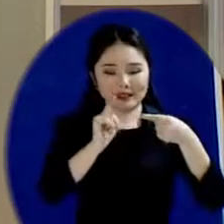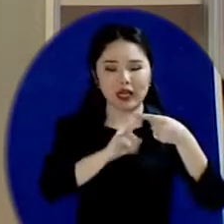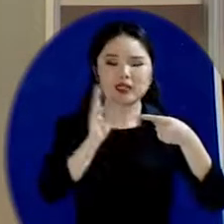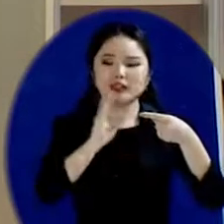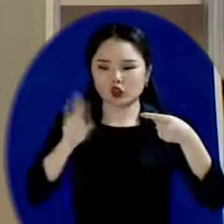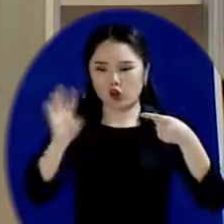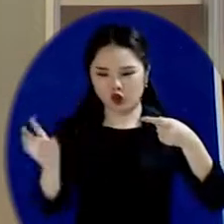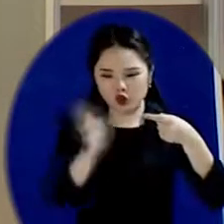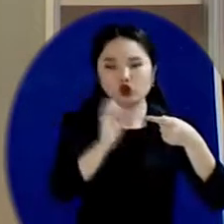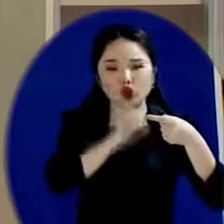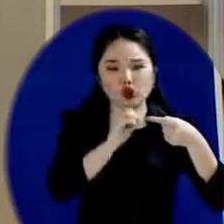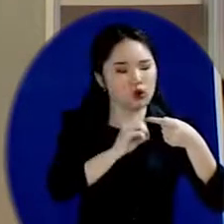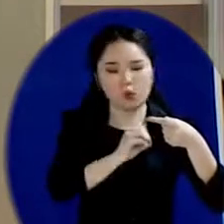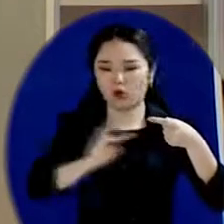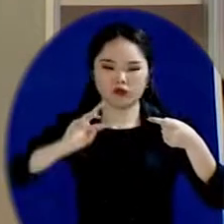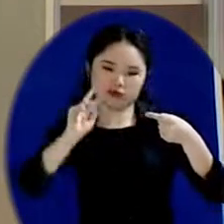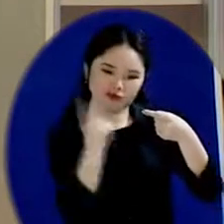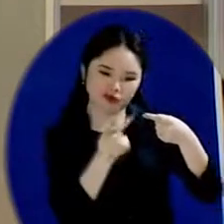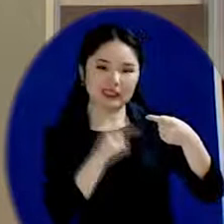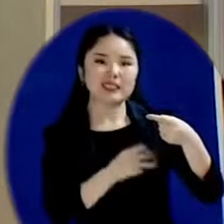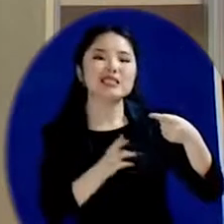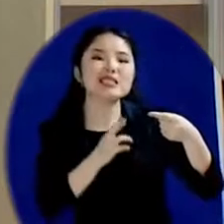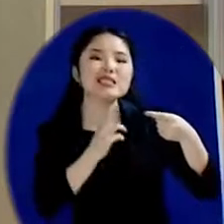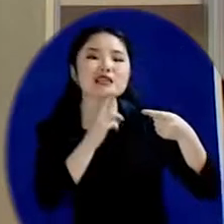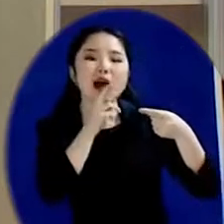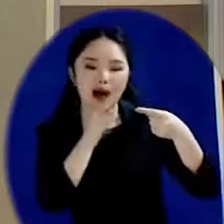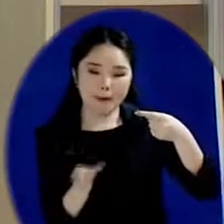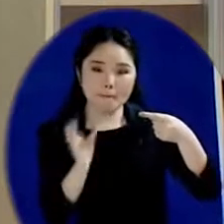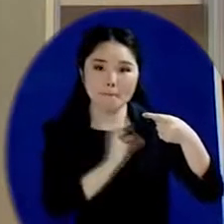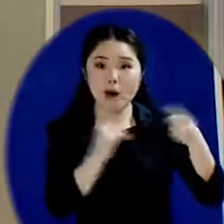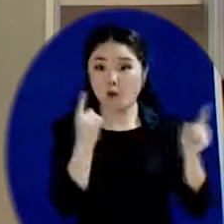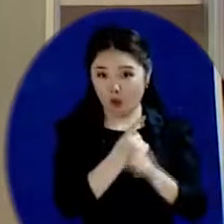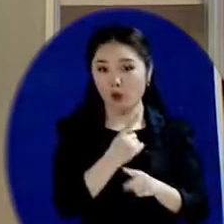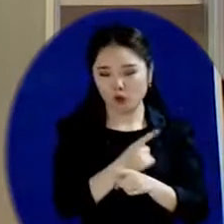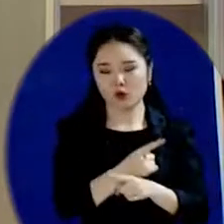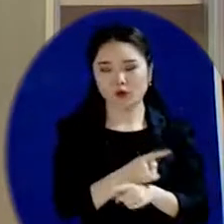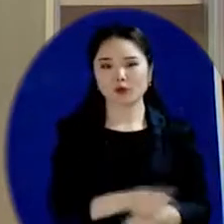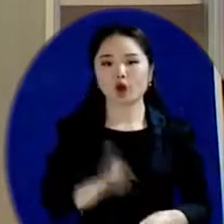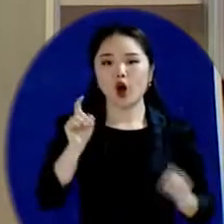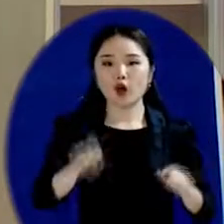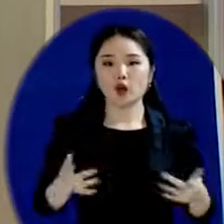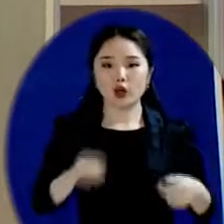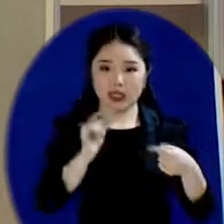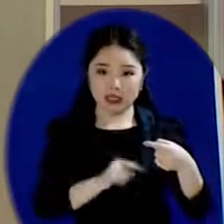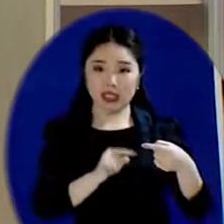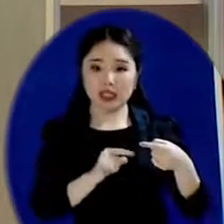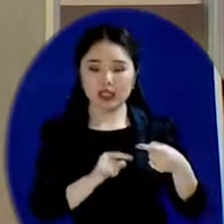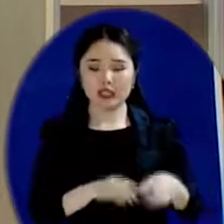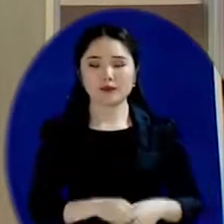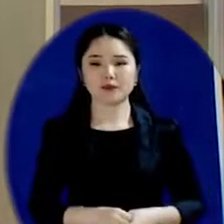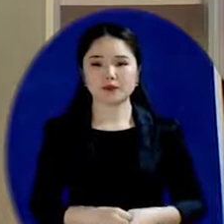ёстой газар ягаан өнгийн шуву тавьсан ийм алдаа гаргасан байна. Тэгвэл одоо энэ мөн